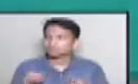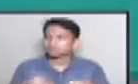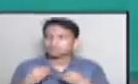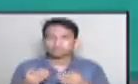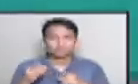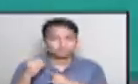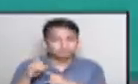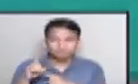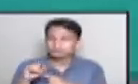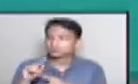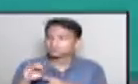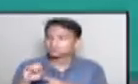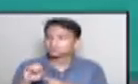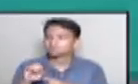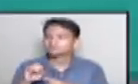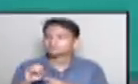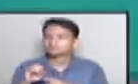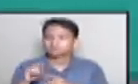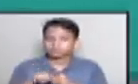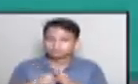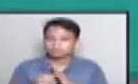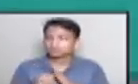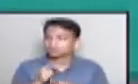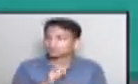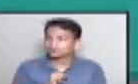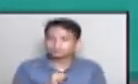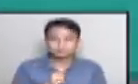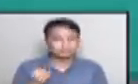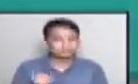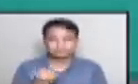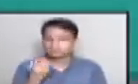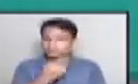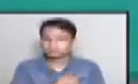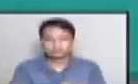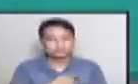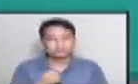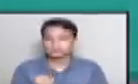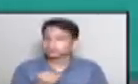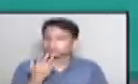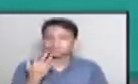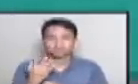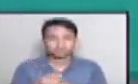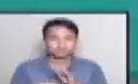date ng kanilang pagtrabaho, ilang araw silang trabaho, ilang oras,